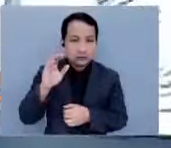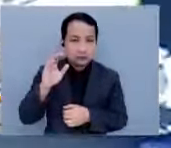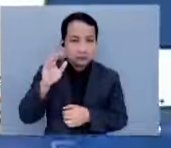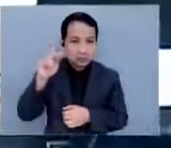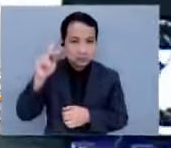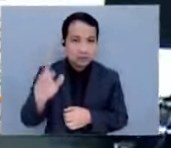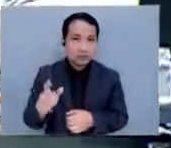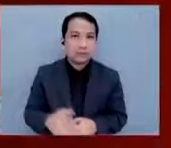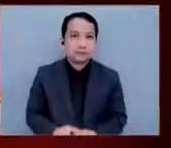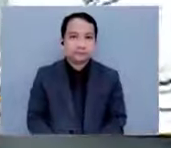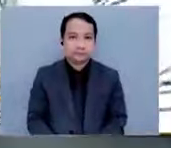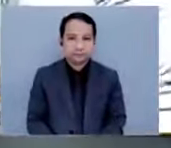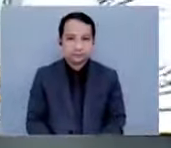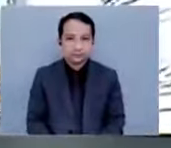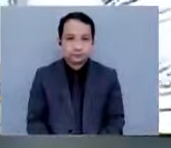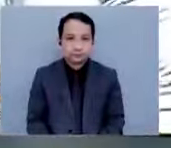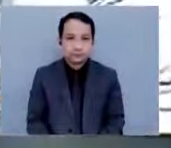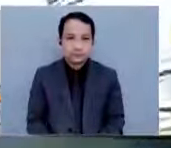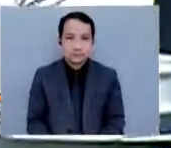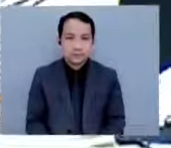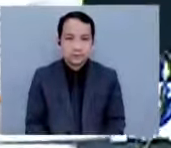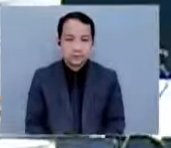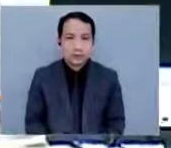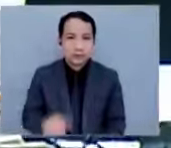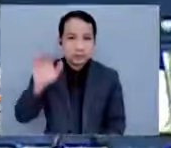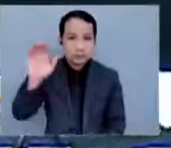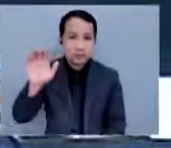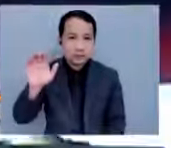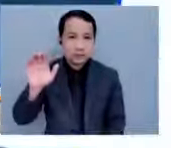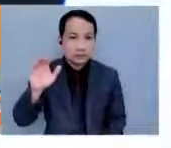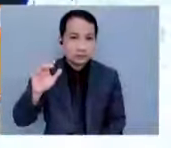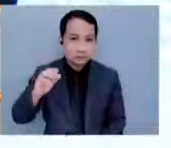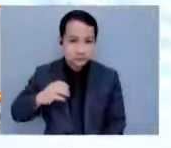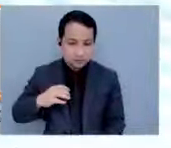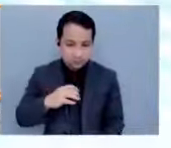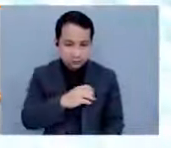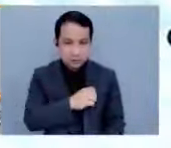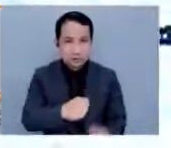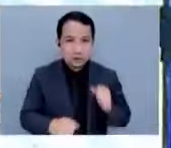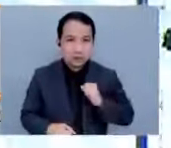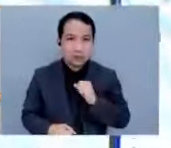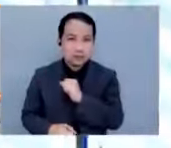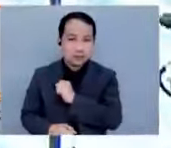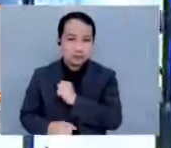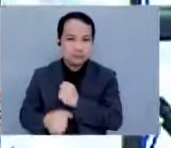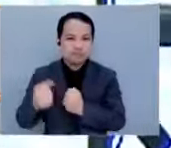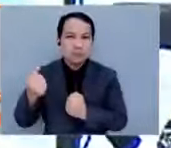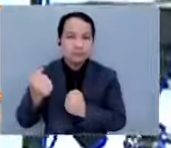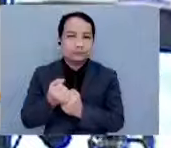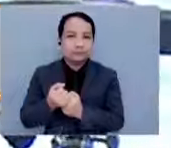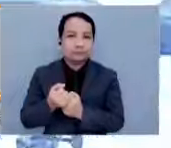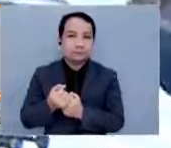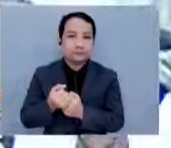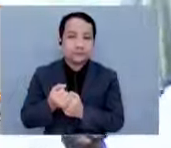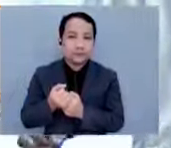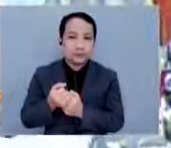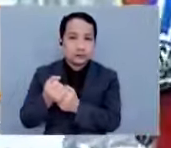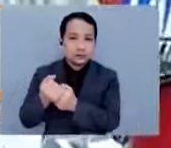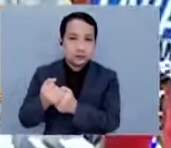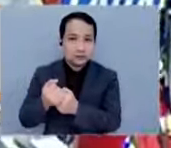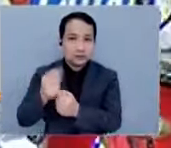Julius, kapwa Senado at Kamara ang binabatikos ngayon ng mga taga-suporta ni Pastor Apollo Quiboloy